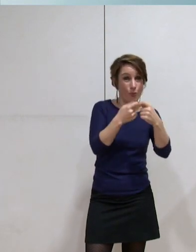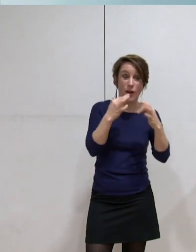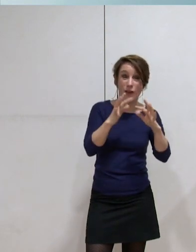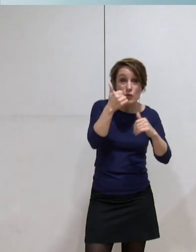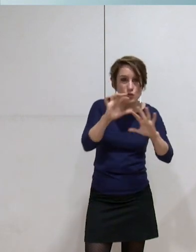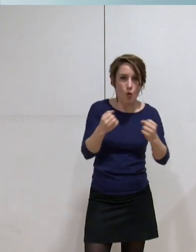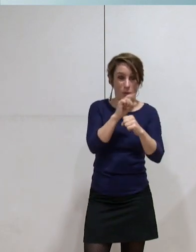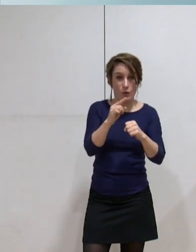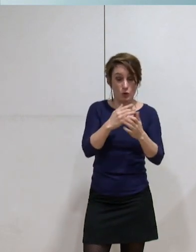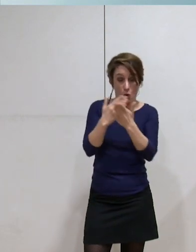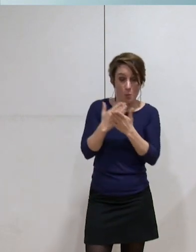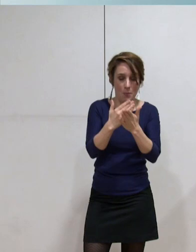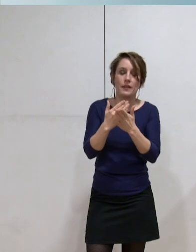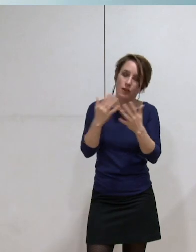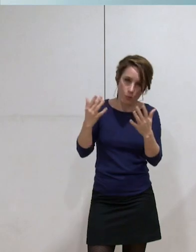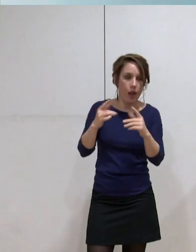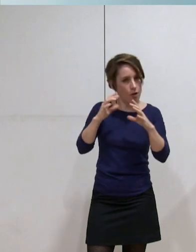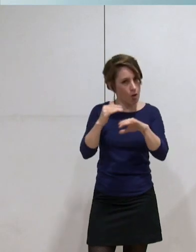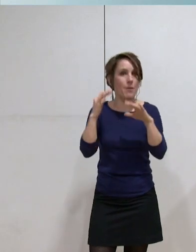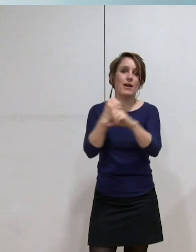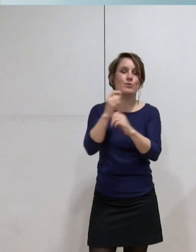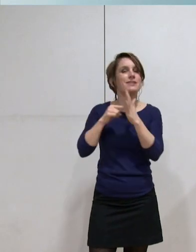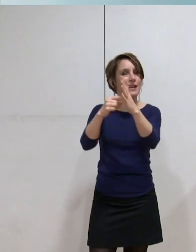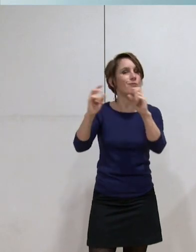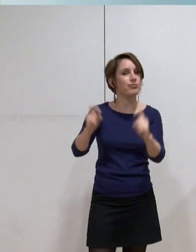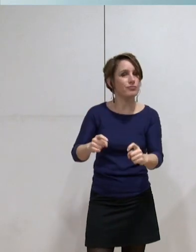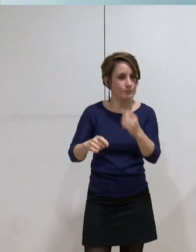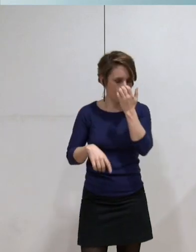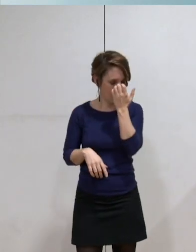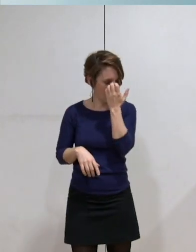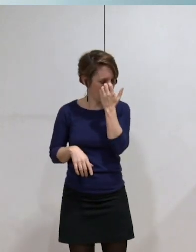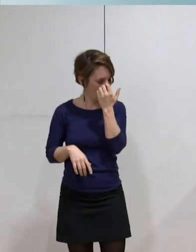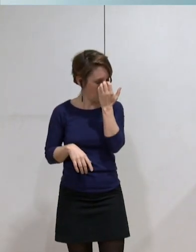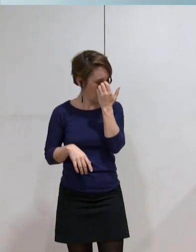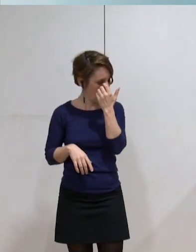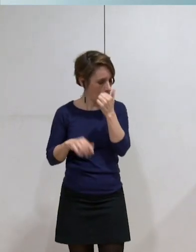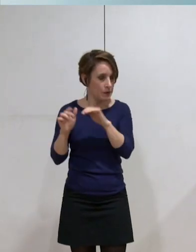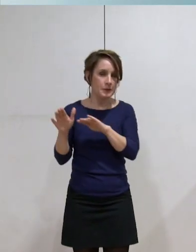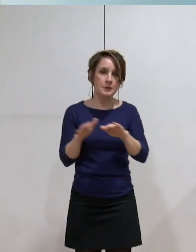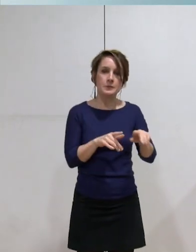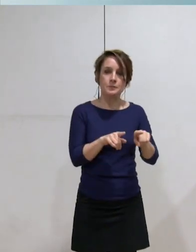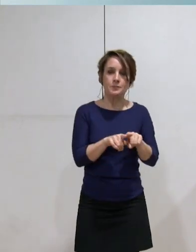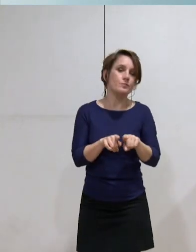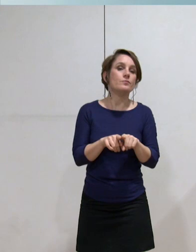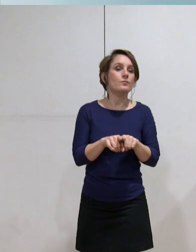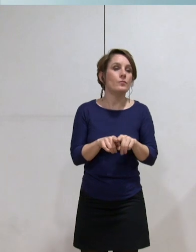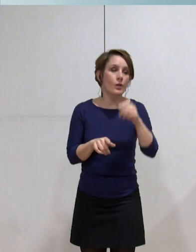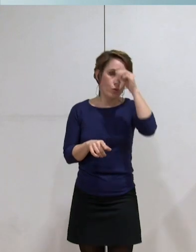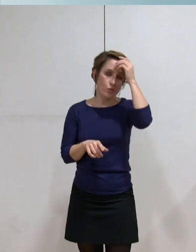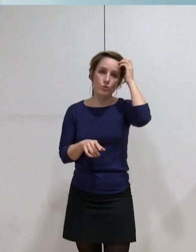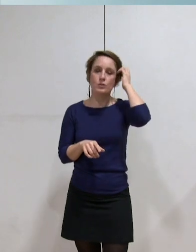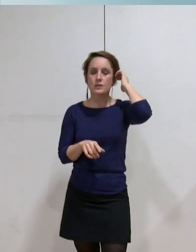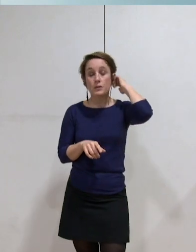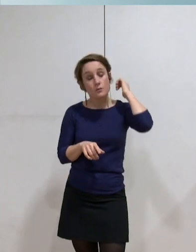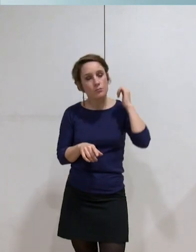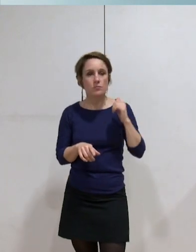particulier je voudrais également revenir un tout petit peu parce que là aussi c'est facile de ramener les choses à